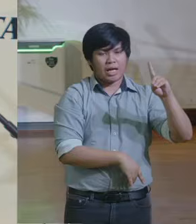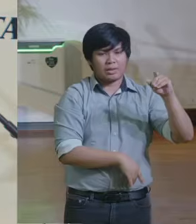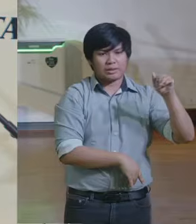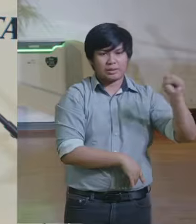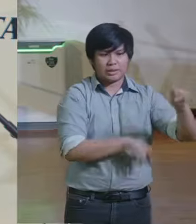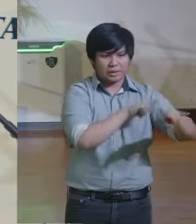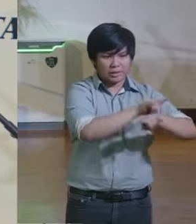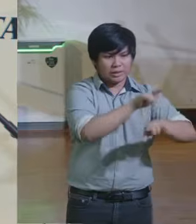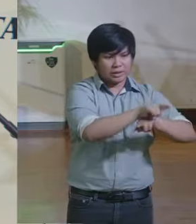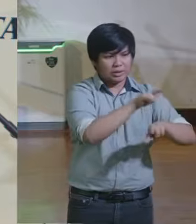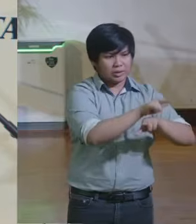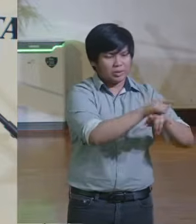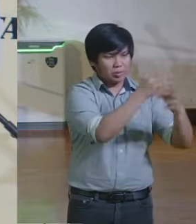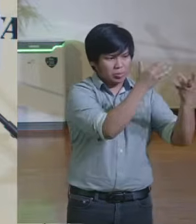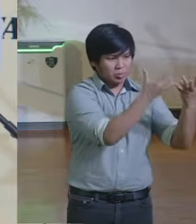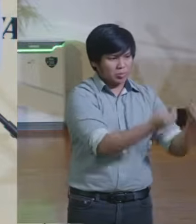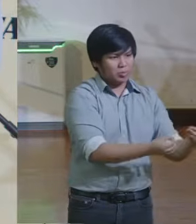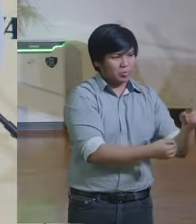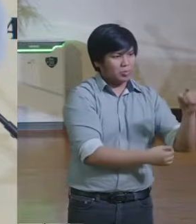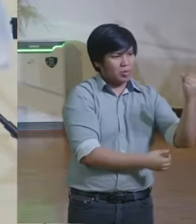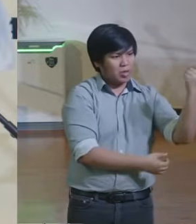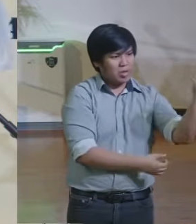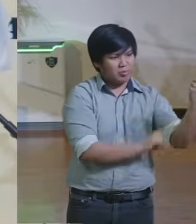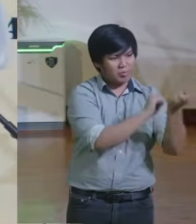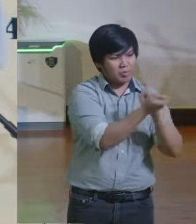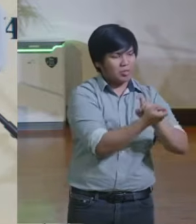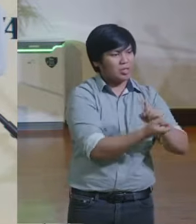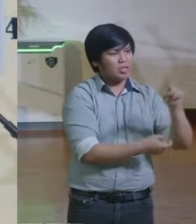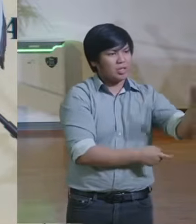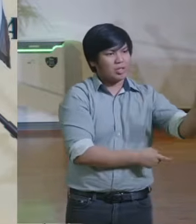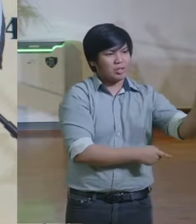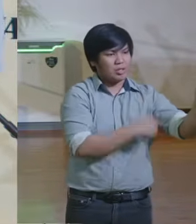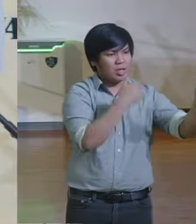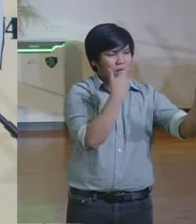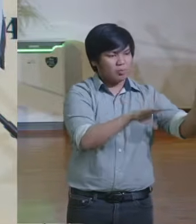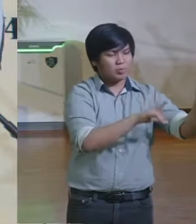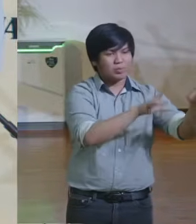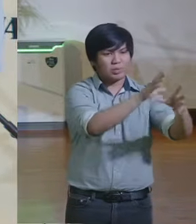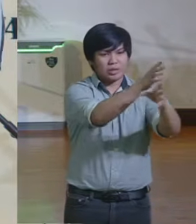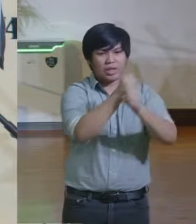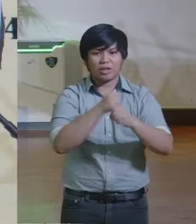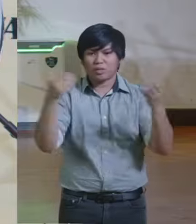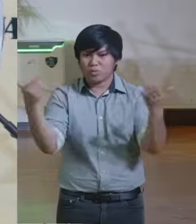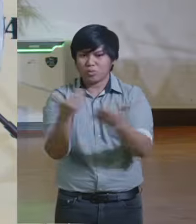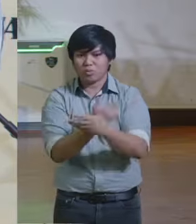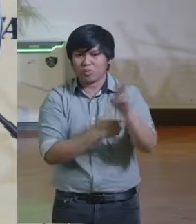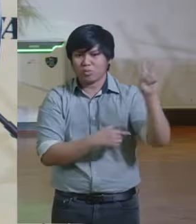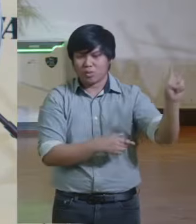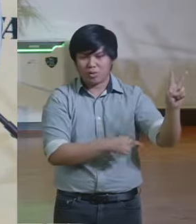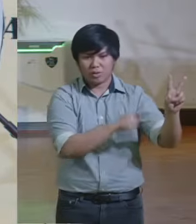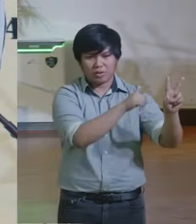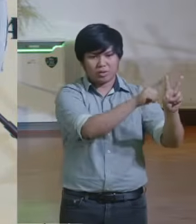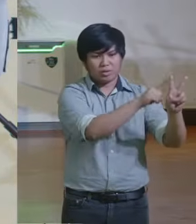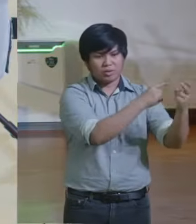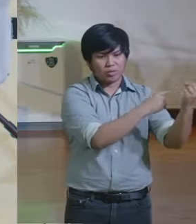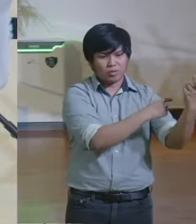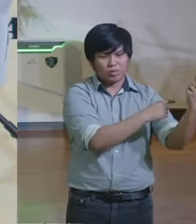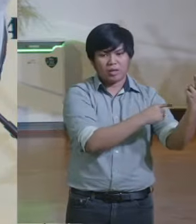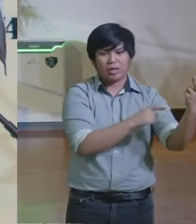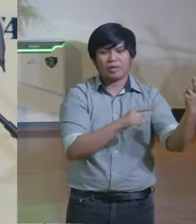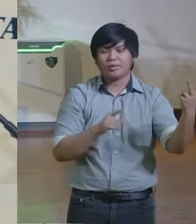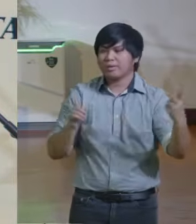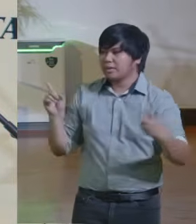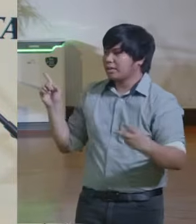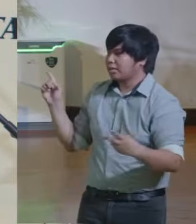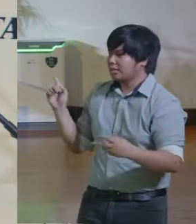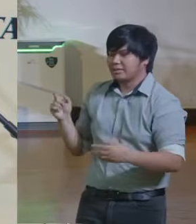no? 12 po. Kaya po sinasabi ko po sa aking misis, alam niyo po akong tresurero